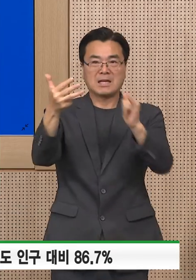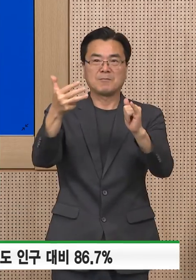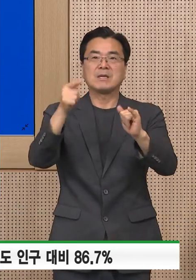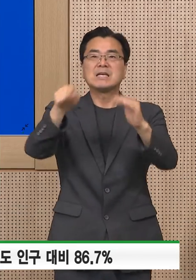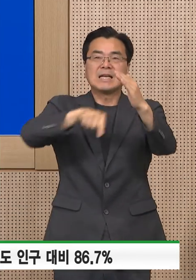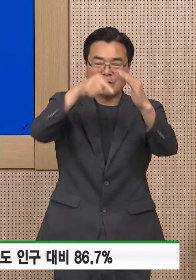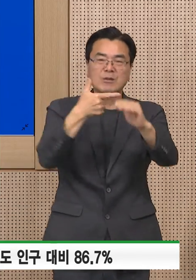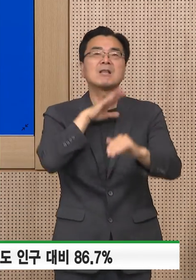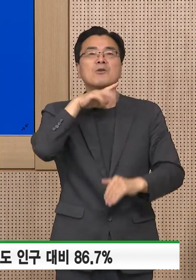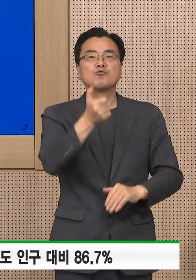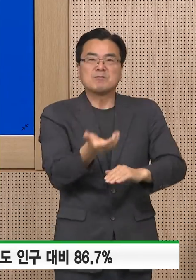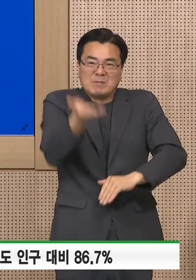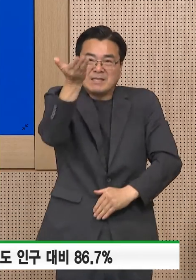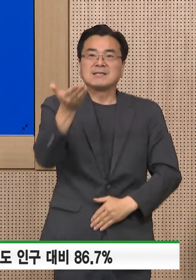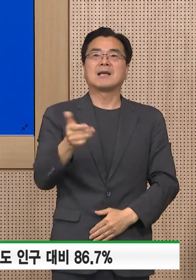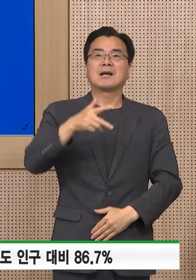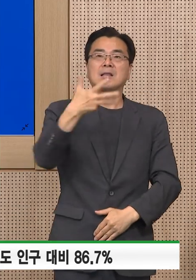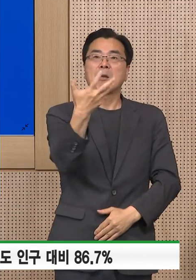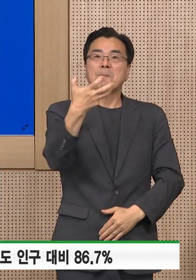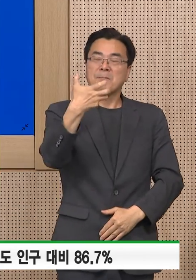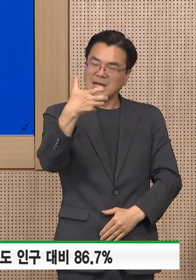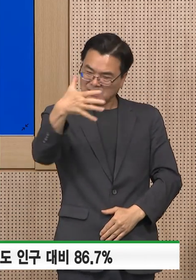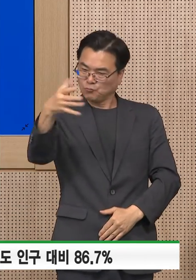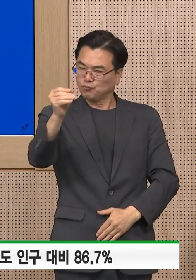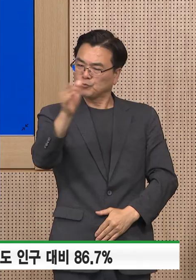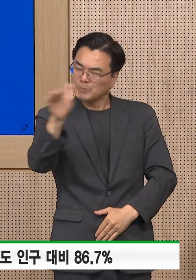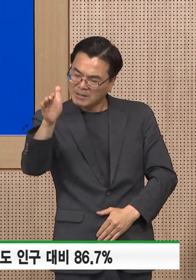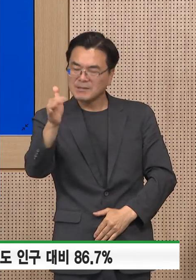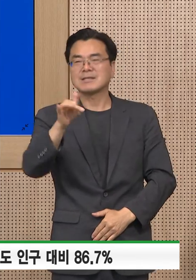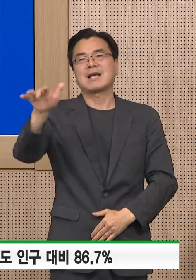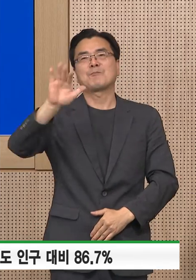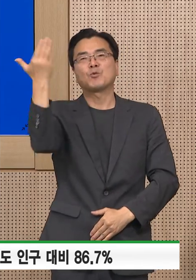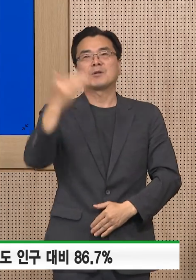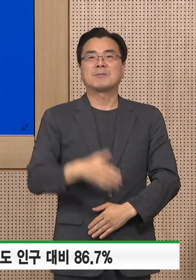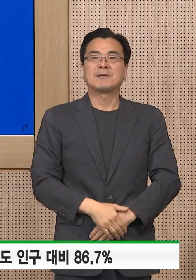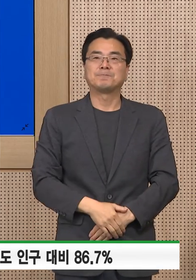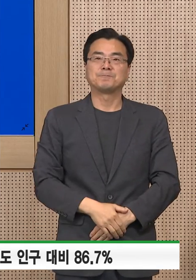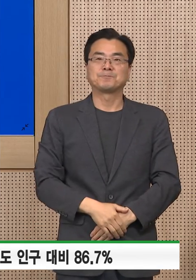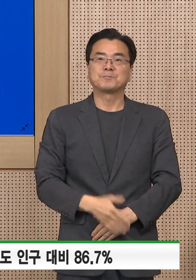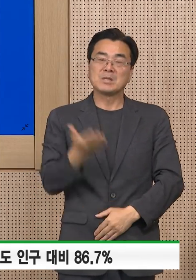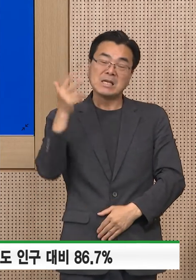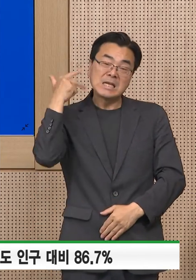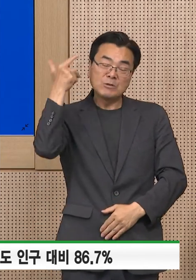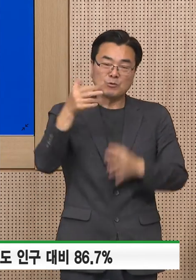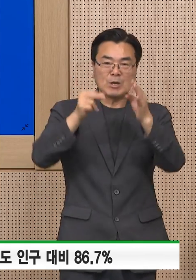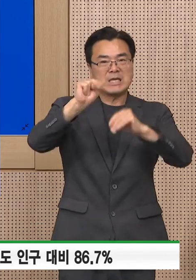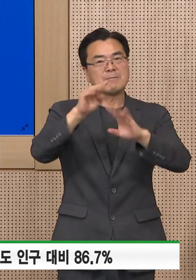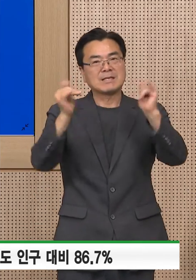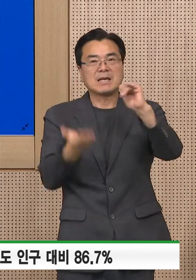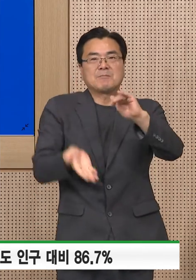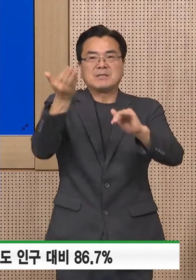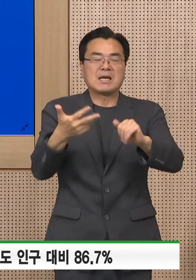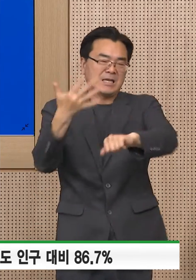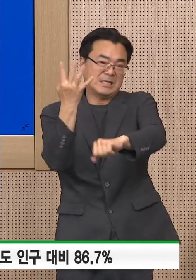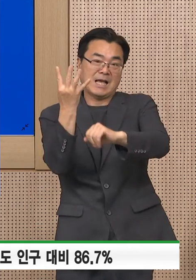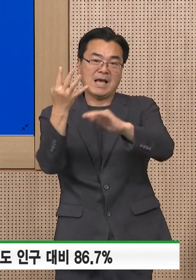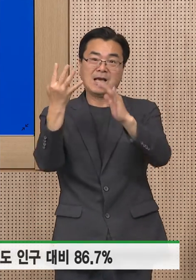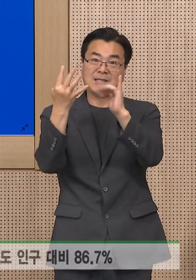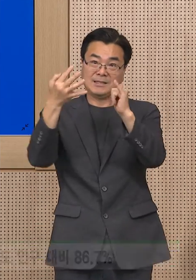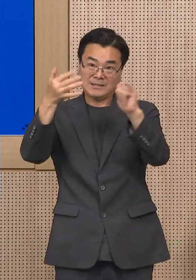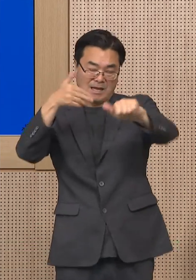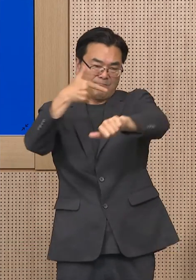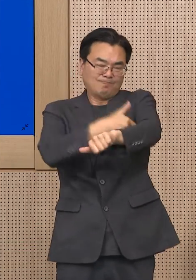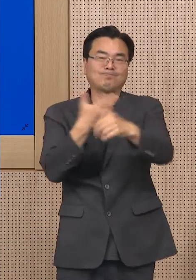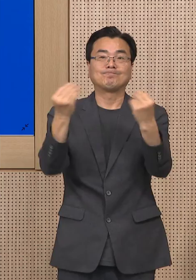1,760명입니다. 지난 한 주 동안 2만 207명이 4차 접종에 참여하였습니다. 다음은